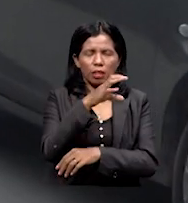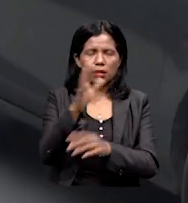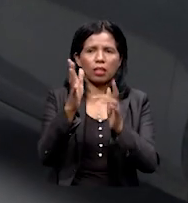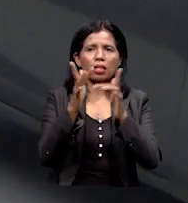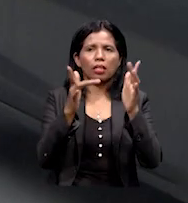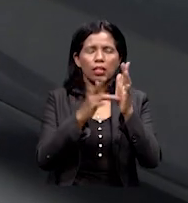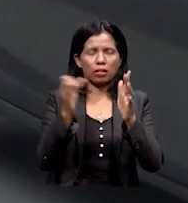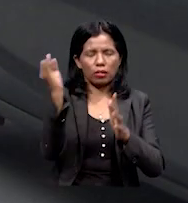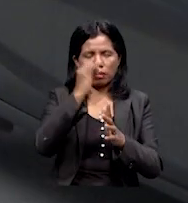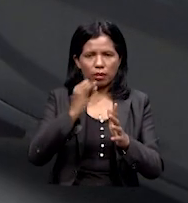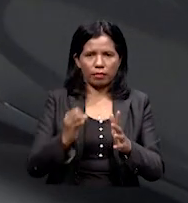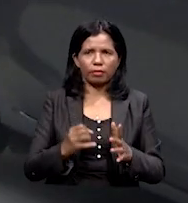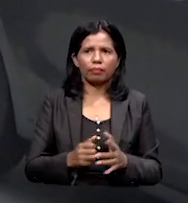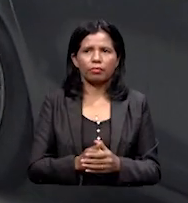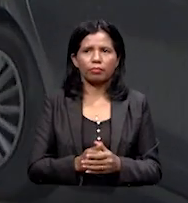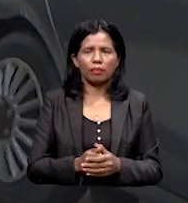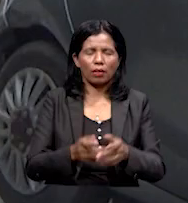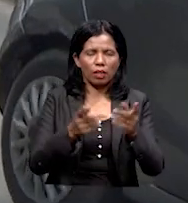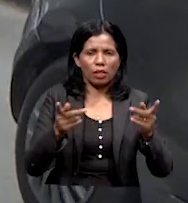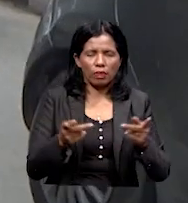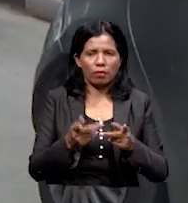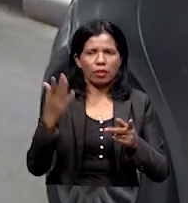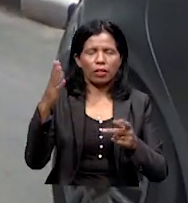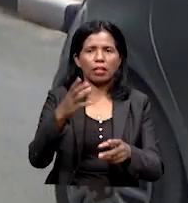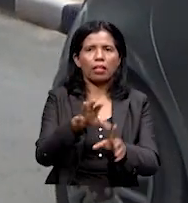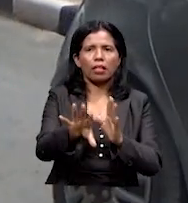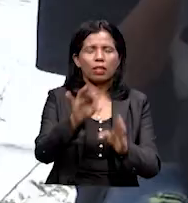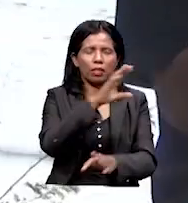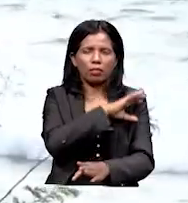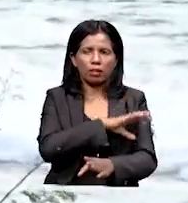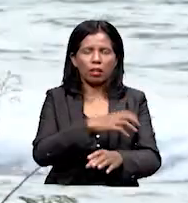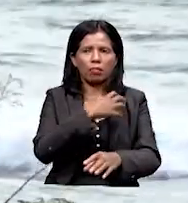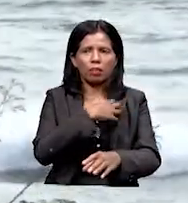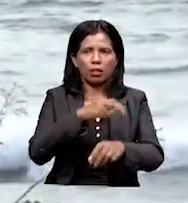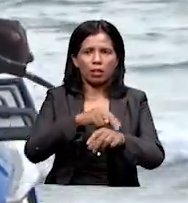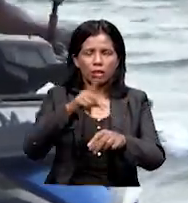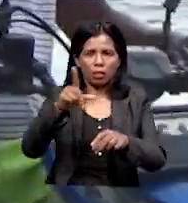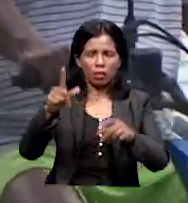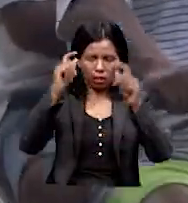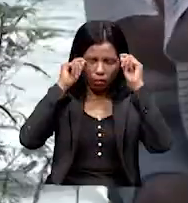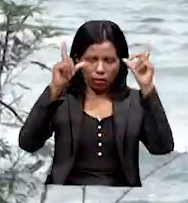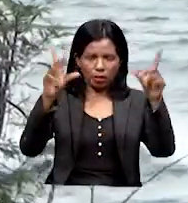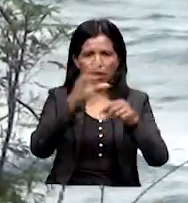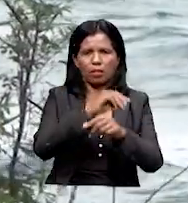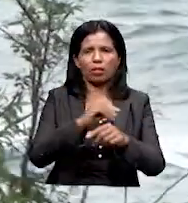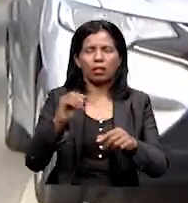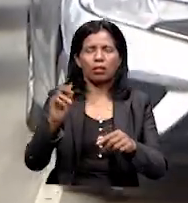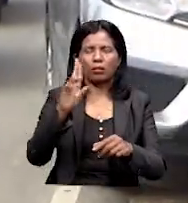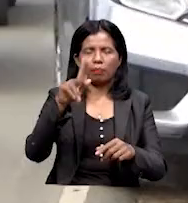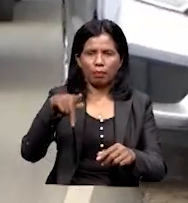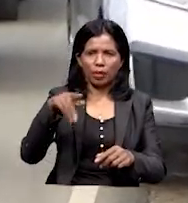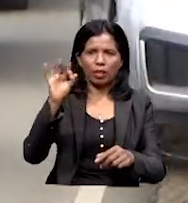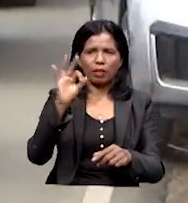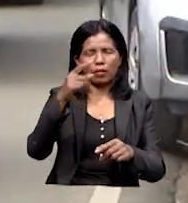no area branca ia area Kristo rei hetan segurança de polícia nacional timor leste unidade polícia marítima tamba